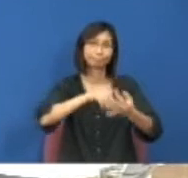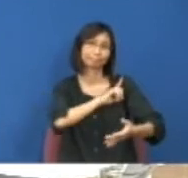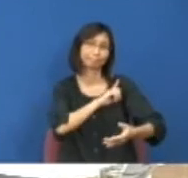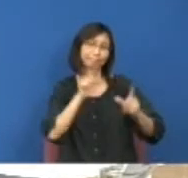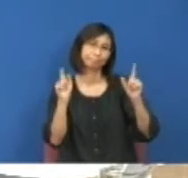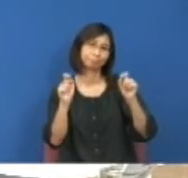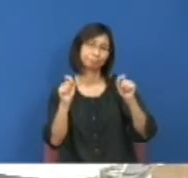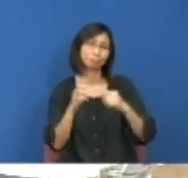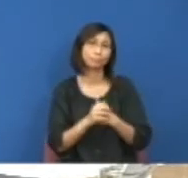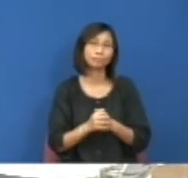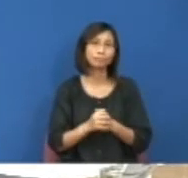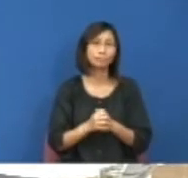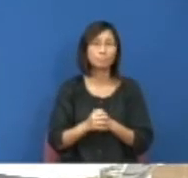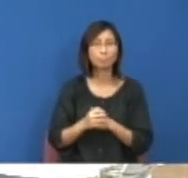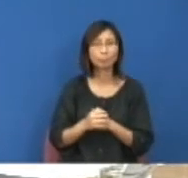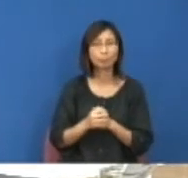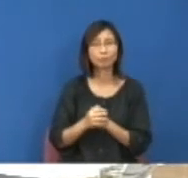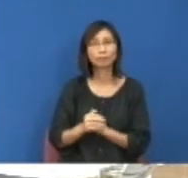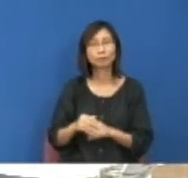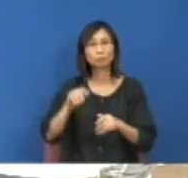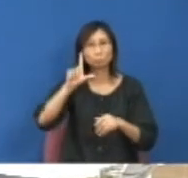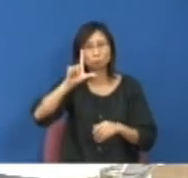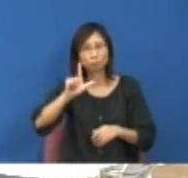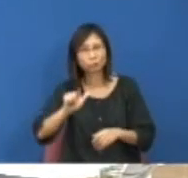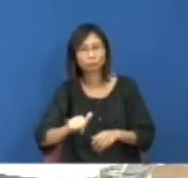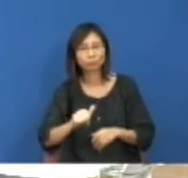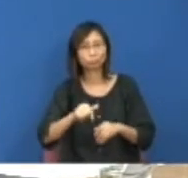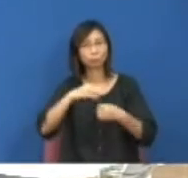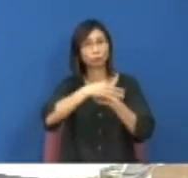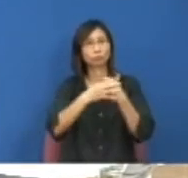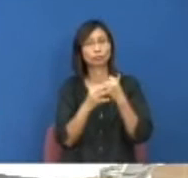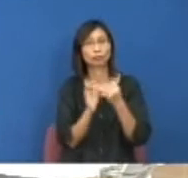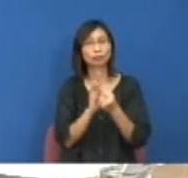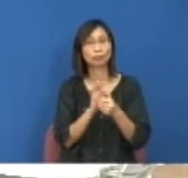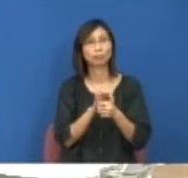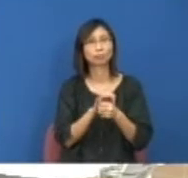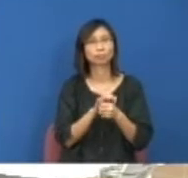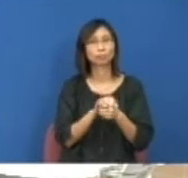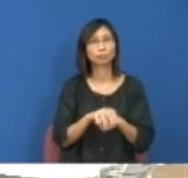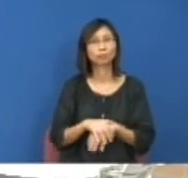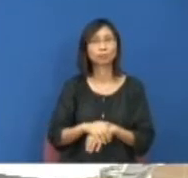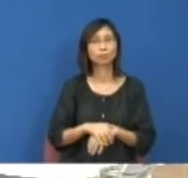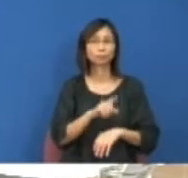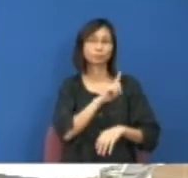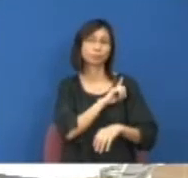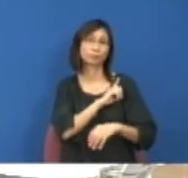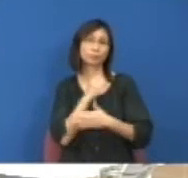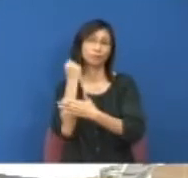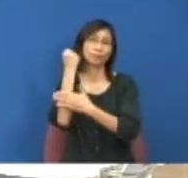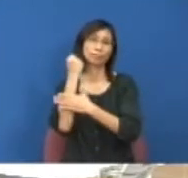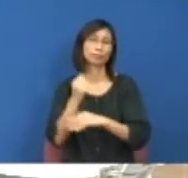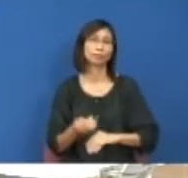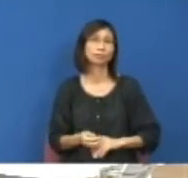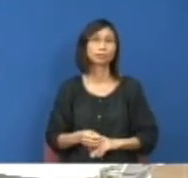個落後國家發生革命，落後國家發生嘅革命，如果佢係要爭取一個反對專